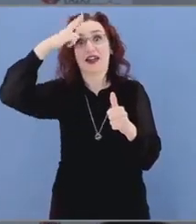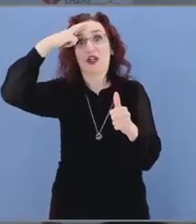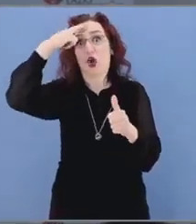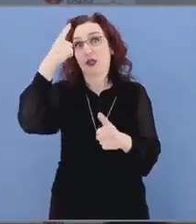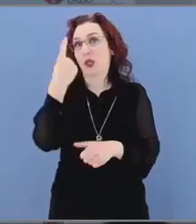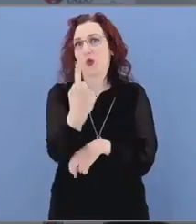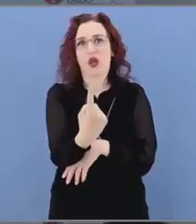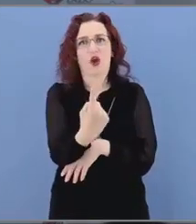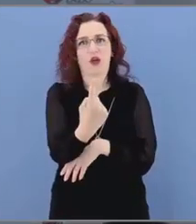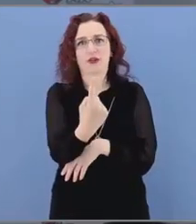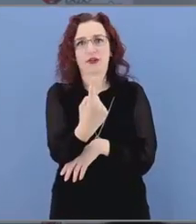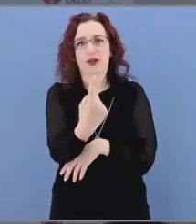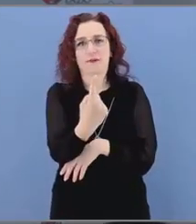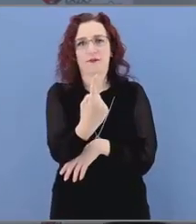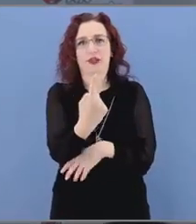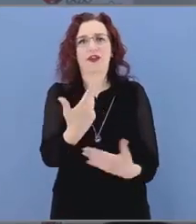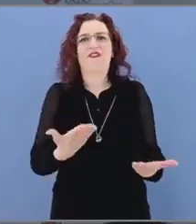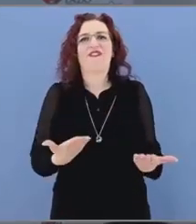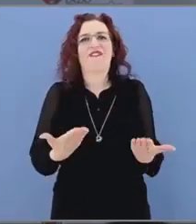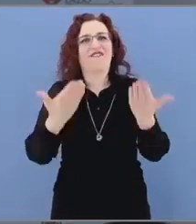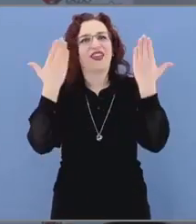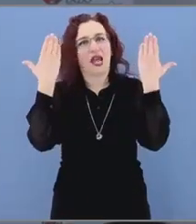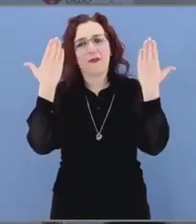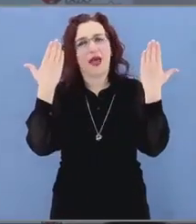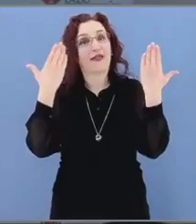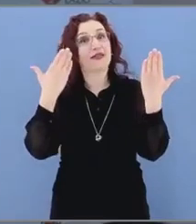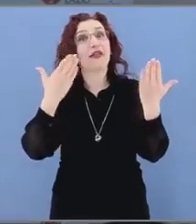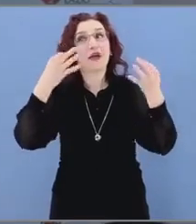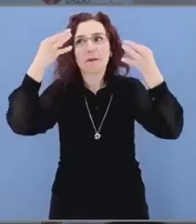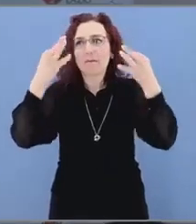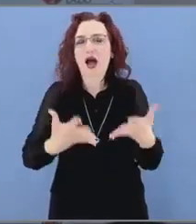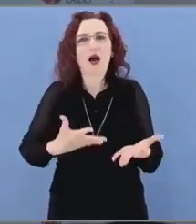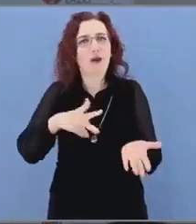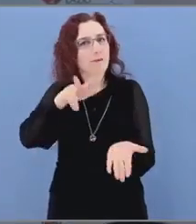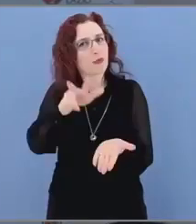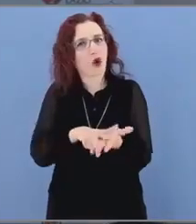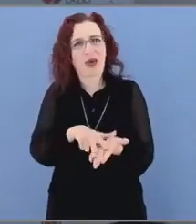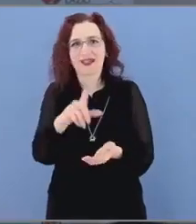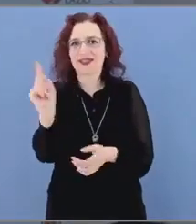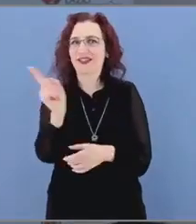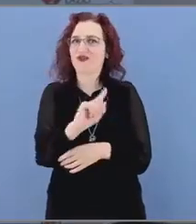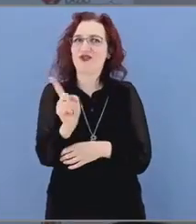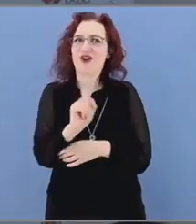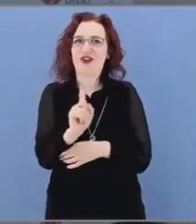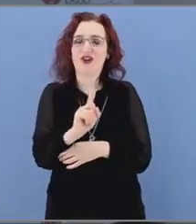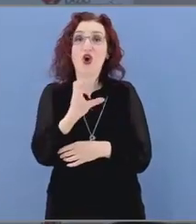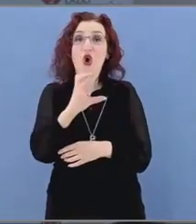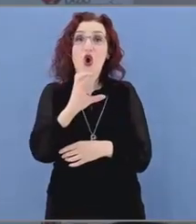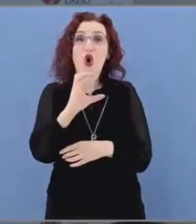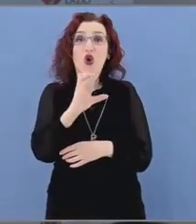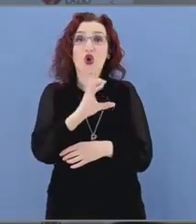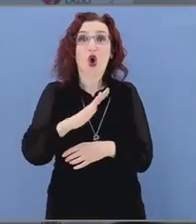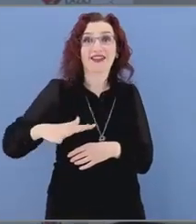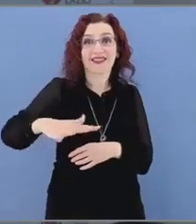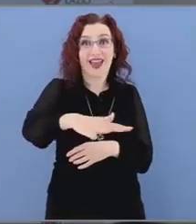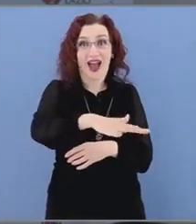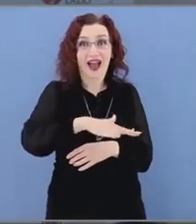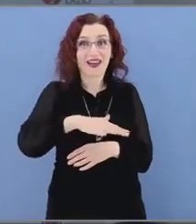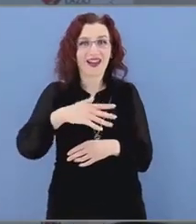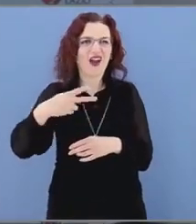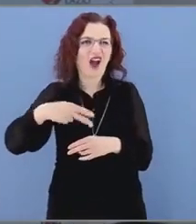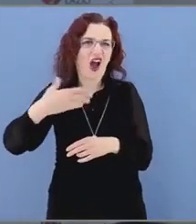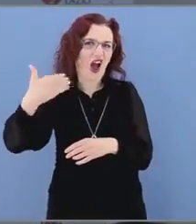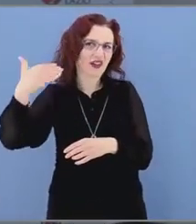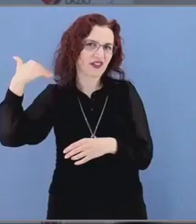succedendo finalmente, non è una promessa. Corviale, alcuni anni fa, era uno